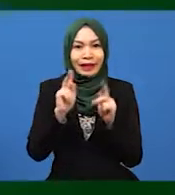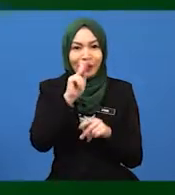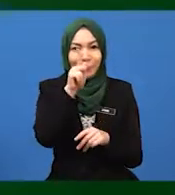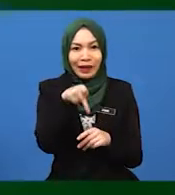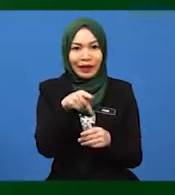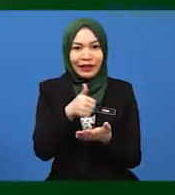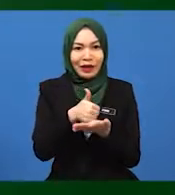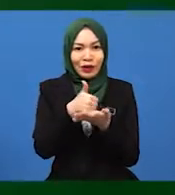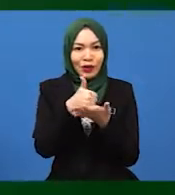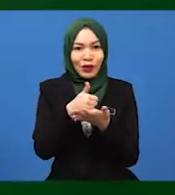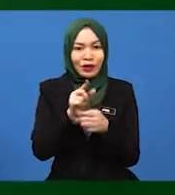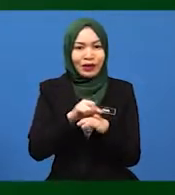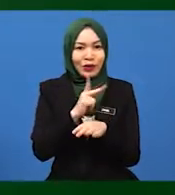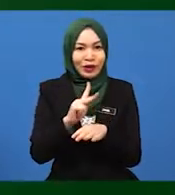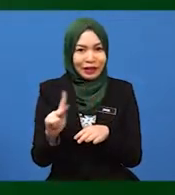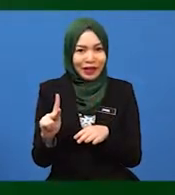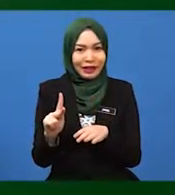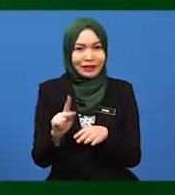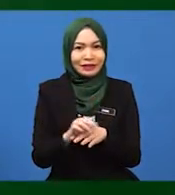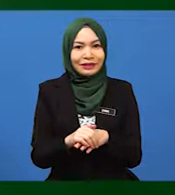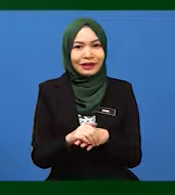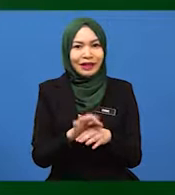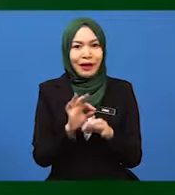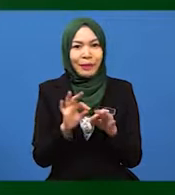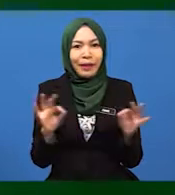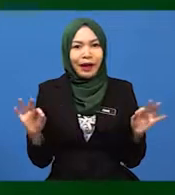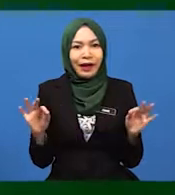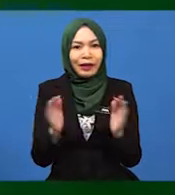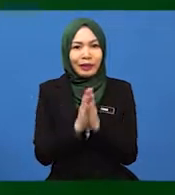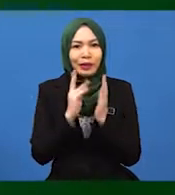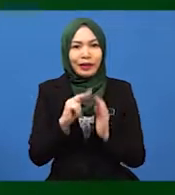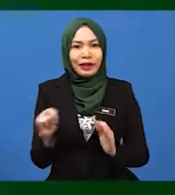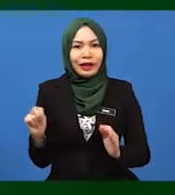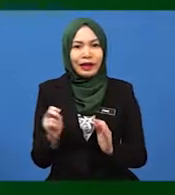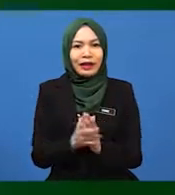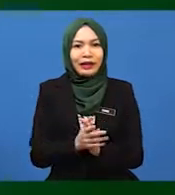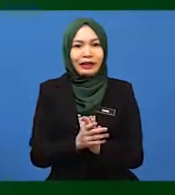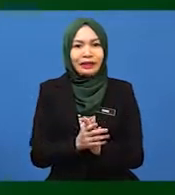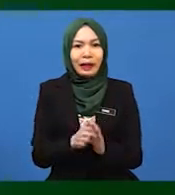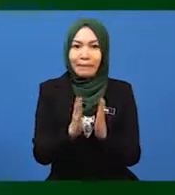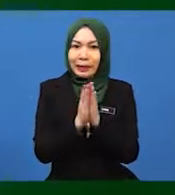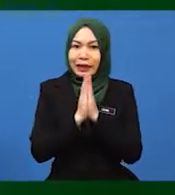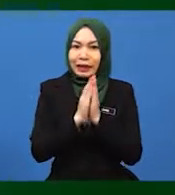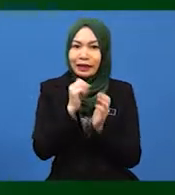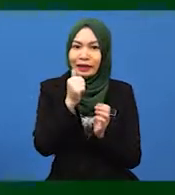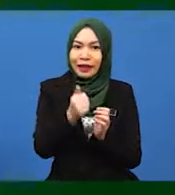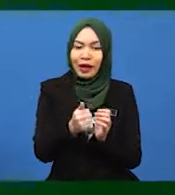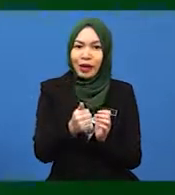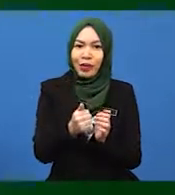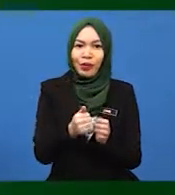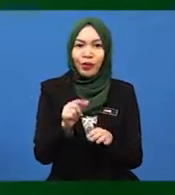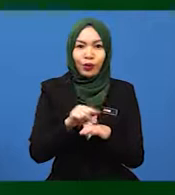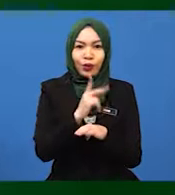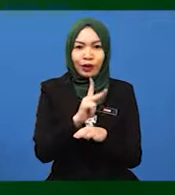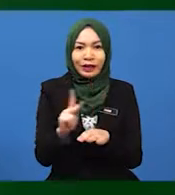permintaan. Kedua, minta kamu pakai pelitup muka. Kata perintah